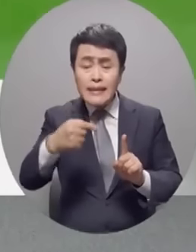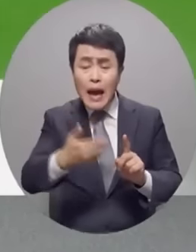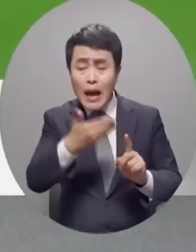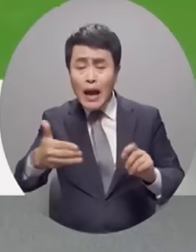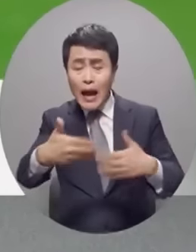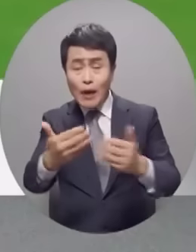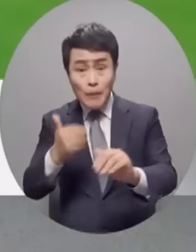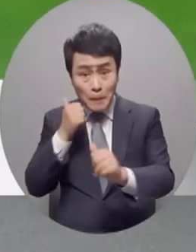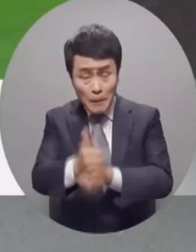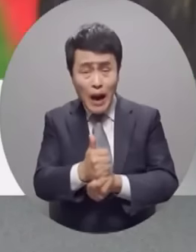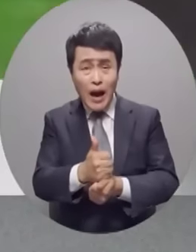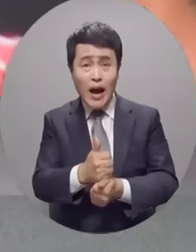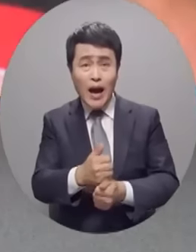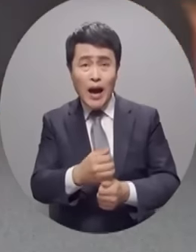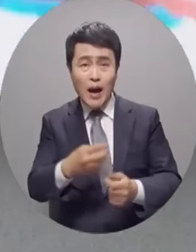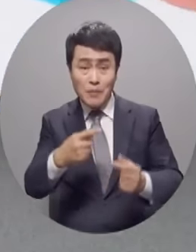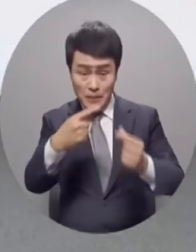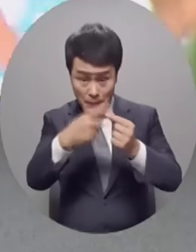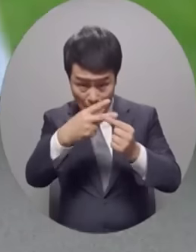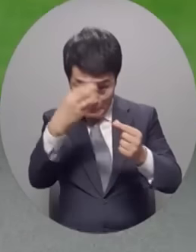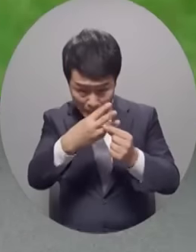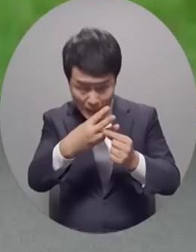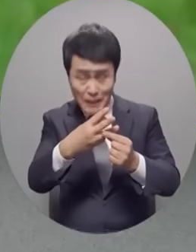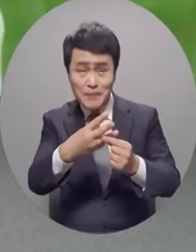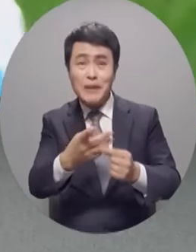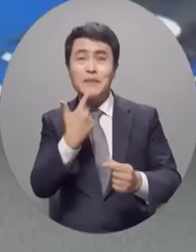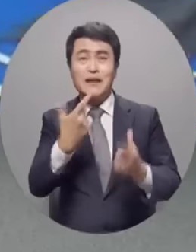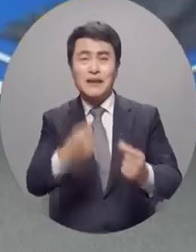리그 3연패입니다. 박재훈 기자가 보도합니다.